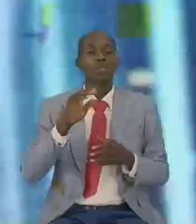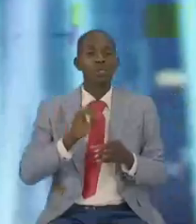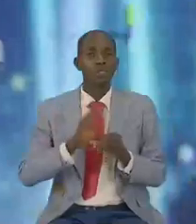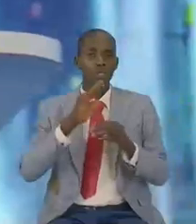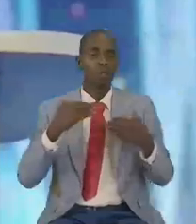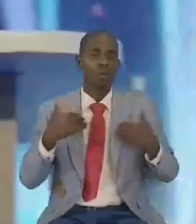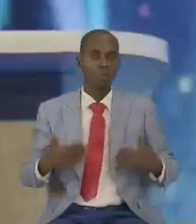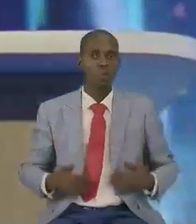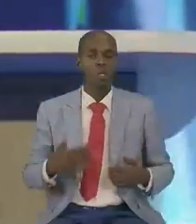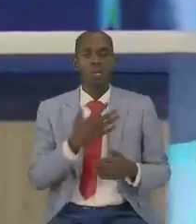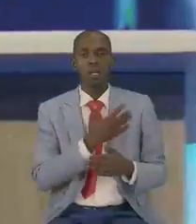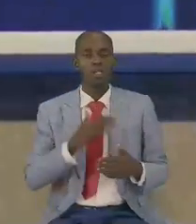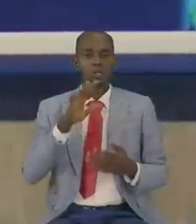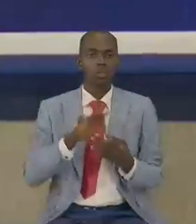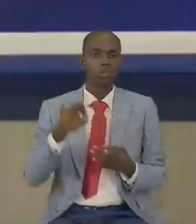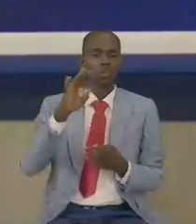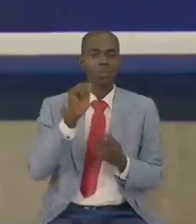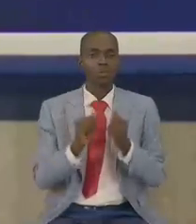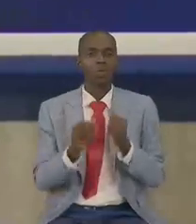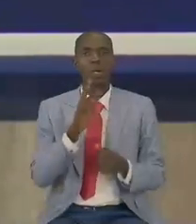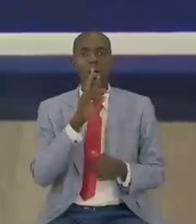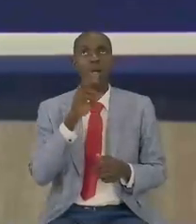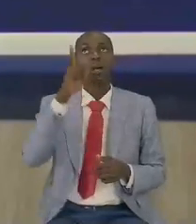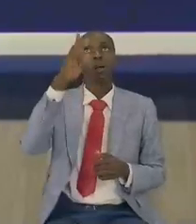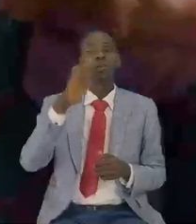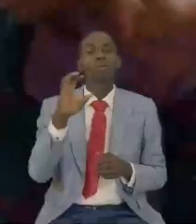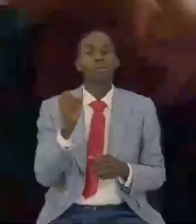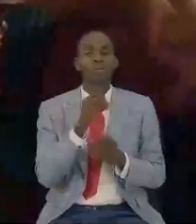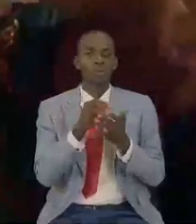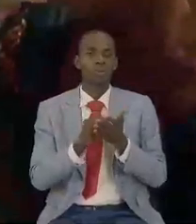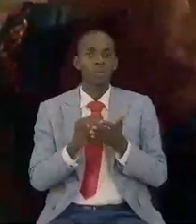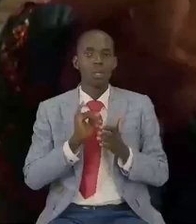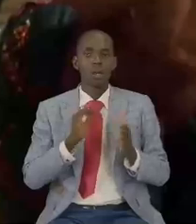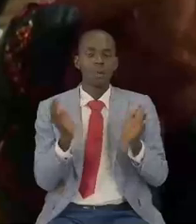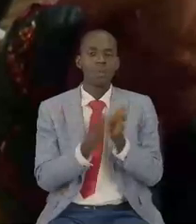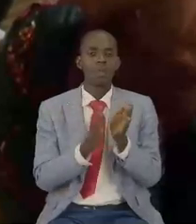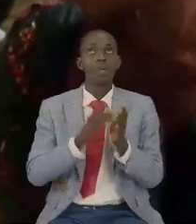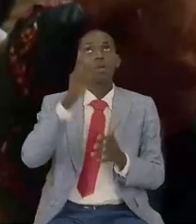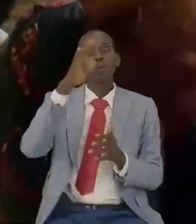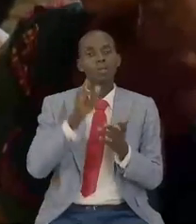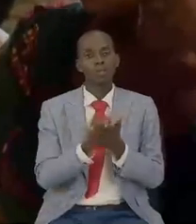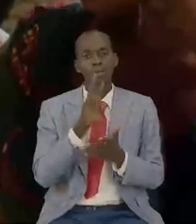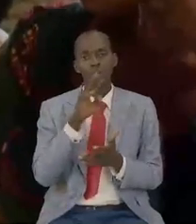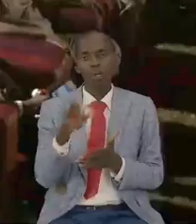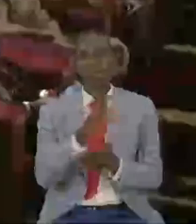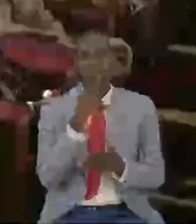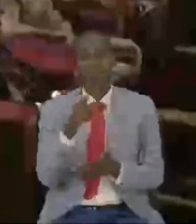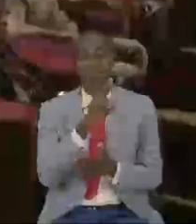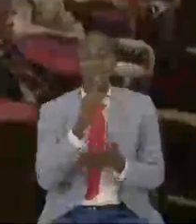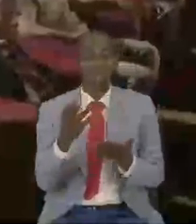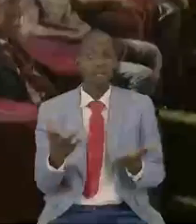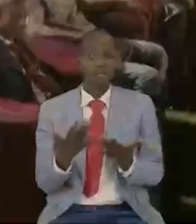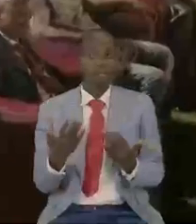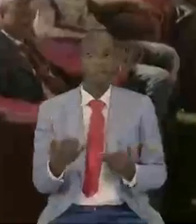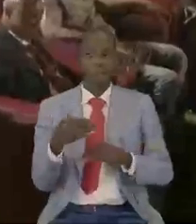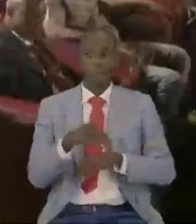dans votre esprit qui appartiennent à Dieu. Je loue Dieu, tu es là ce soir, que tu